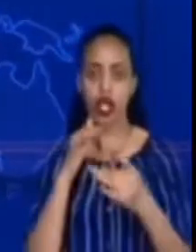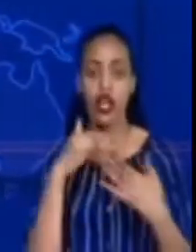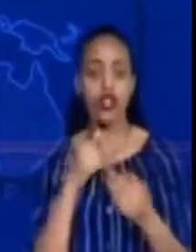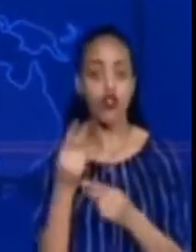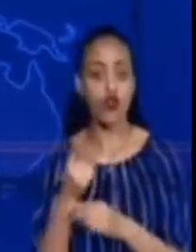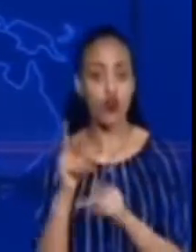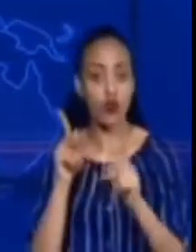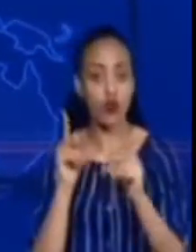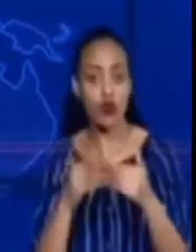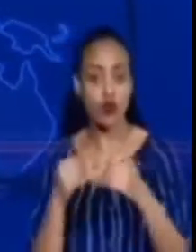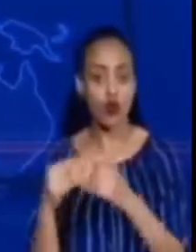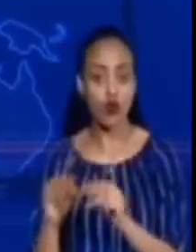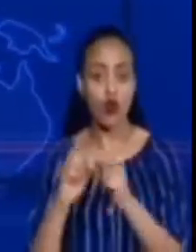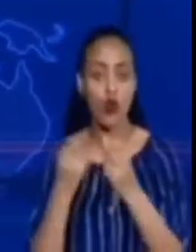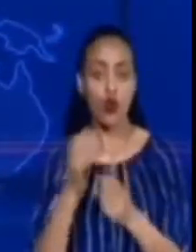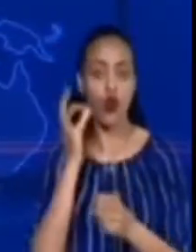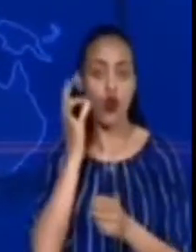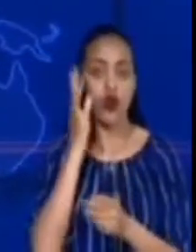አባ ትደውልብኛ